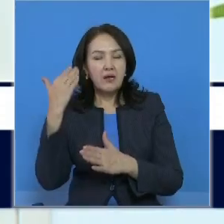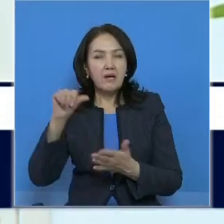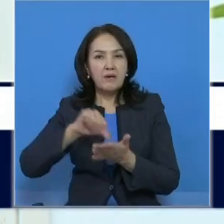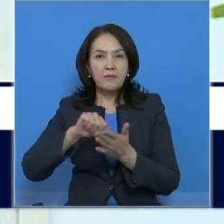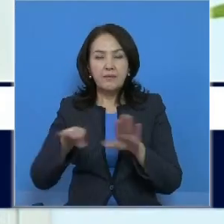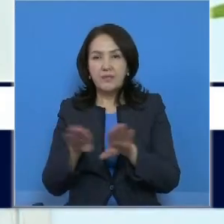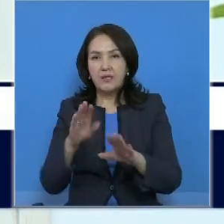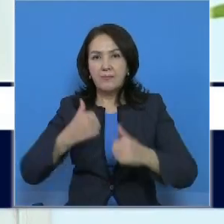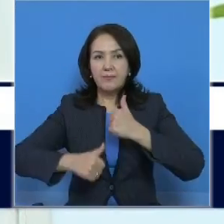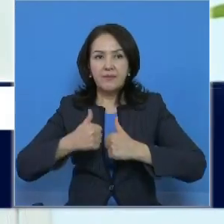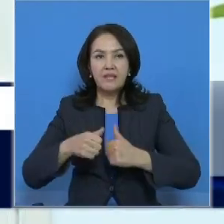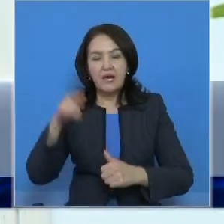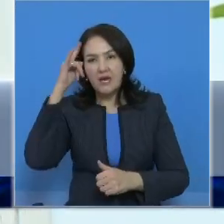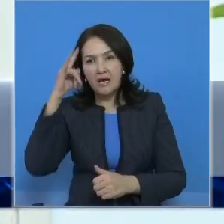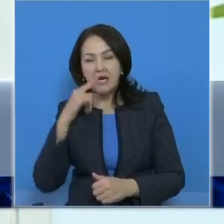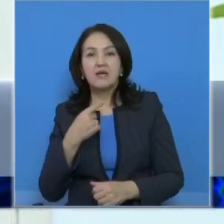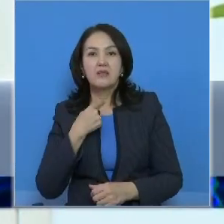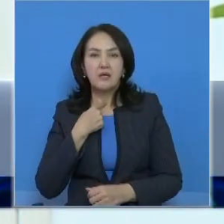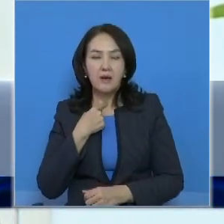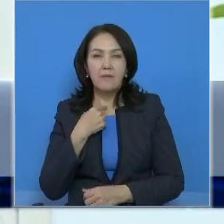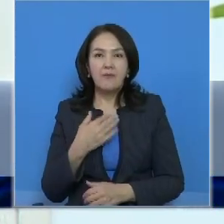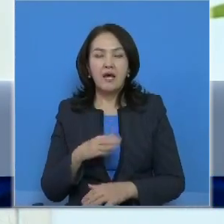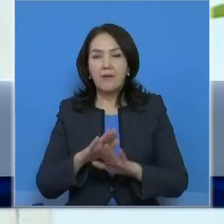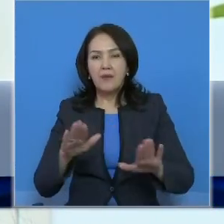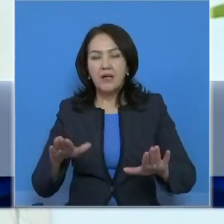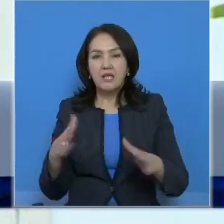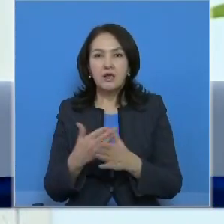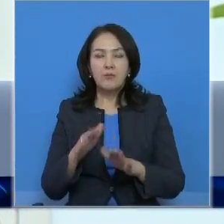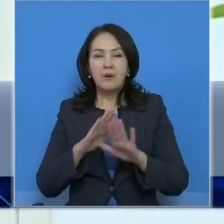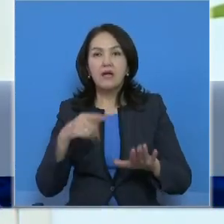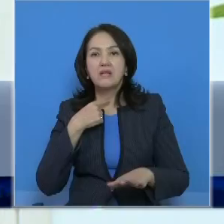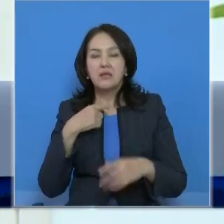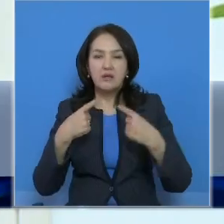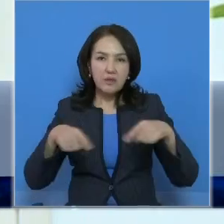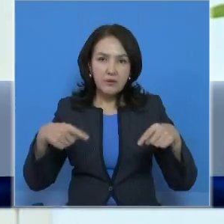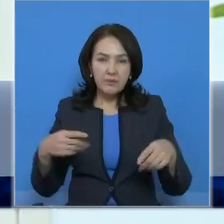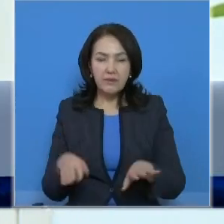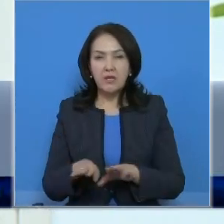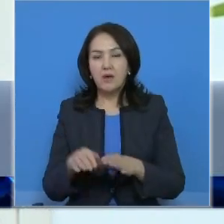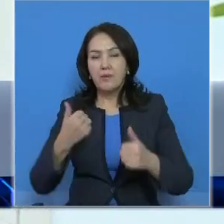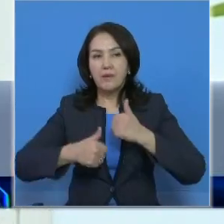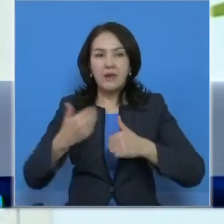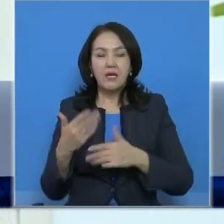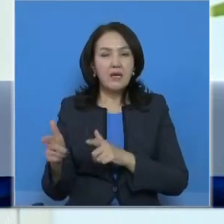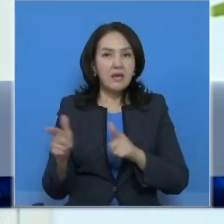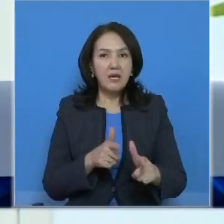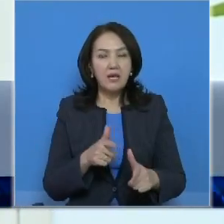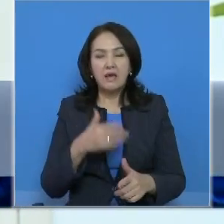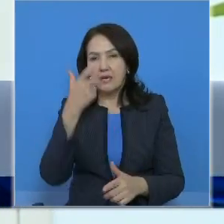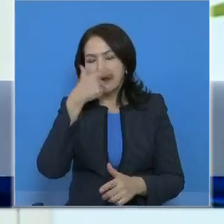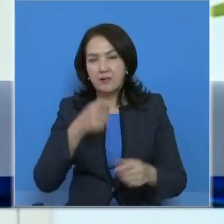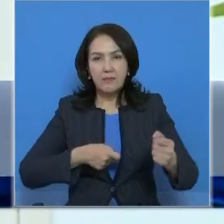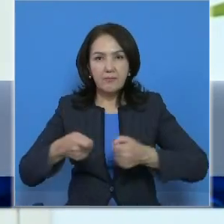участвовала в таких конкурсах, как «Казахстан даусы», «Балалар жобасы», «Баладаусы» и других. На этот конкурс я готовилась со